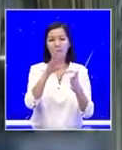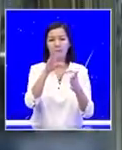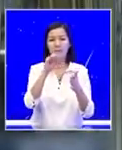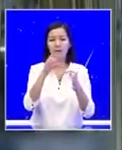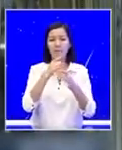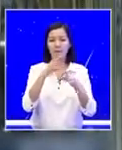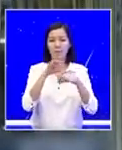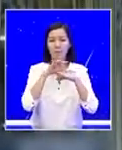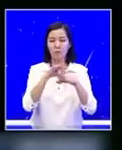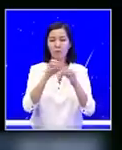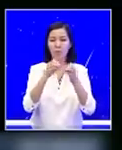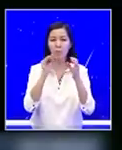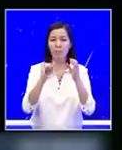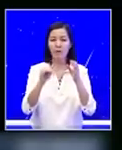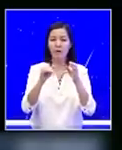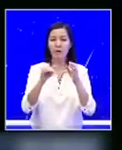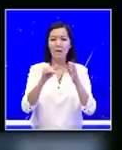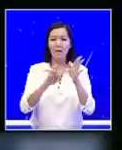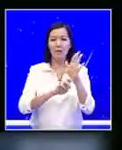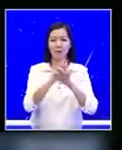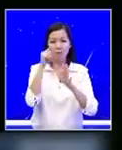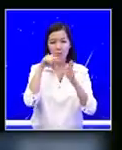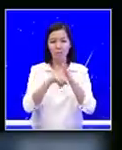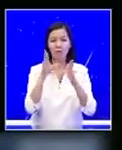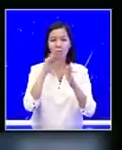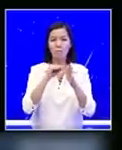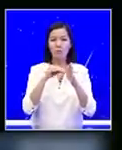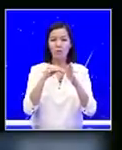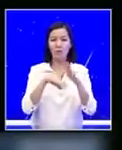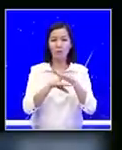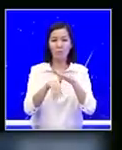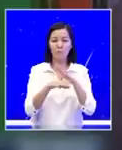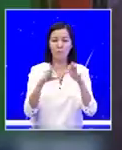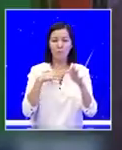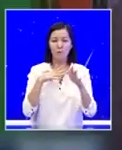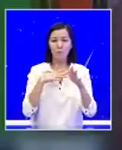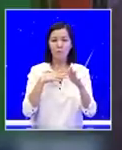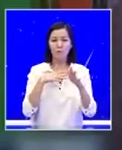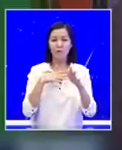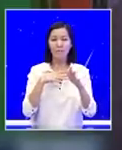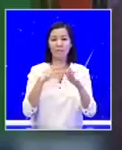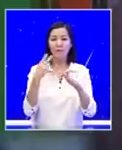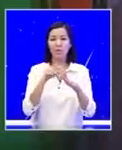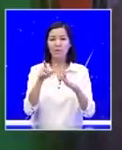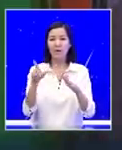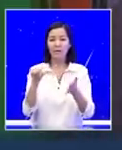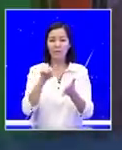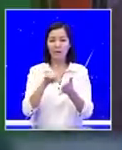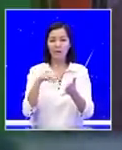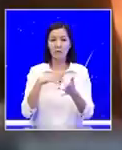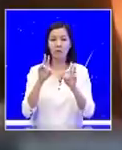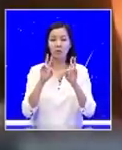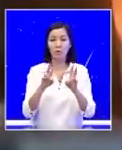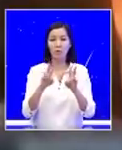өткізді. Әдетте 10 мың адам сиятын шіркеу бұл жолы бос болды. Құлшылық рәсіміне небәрі 20 адам қатысты. Дегенмен